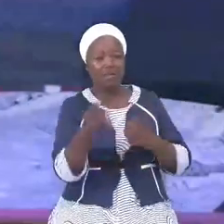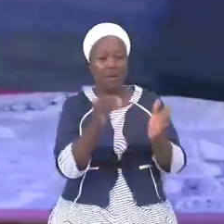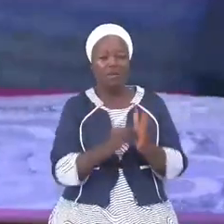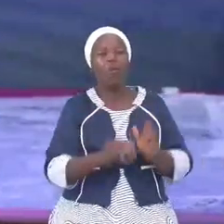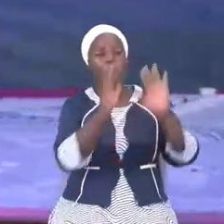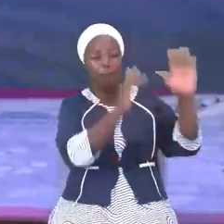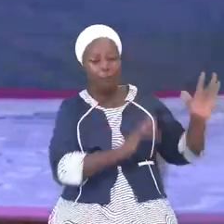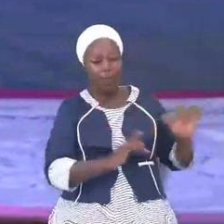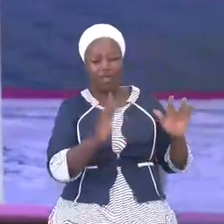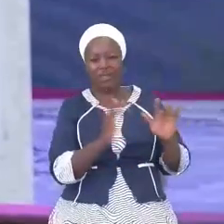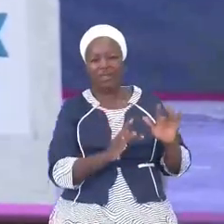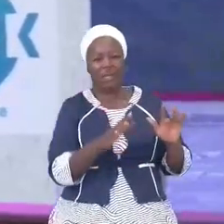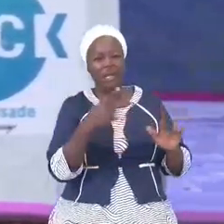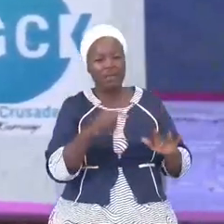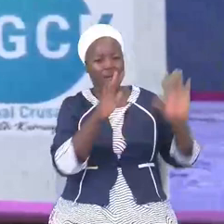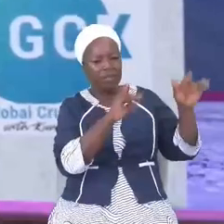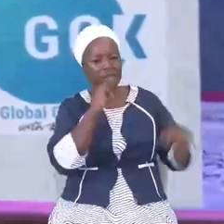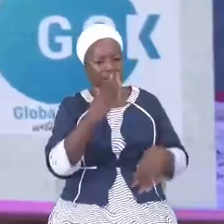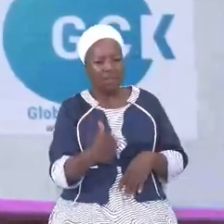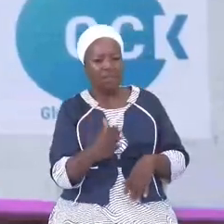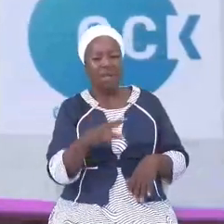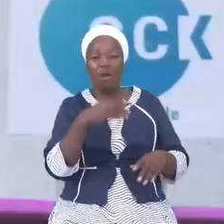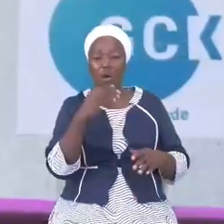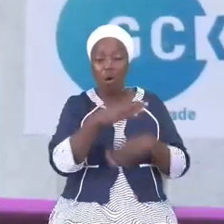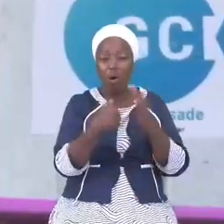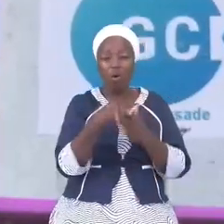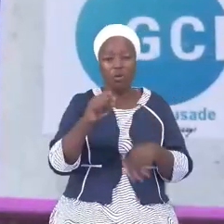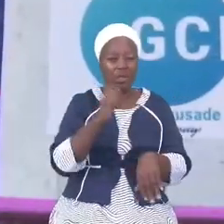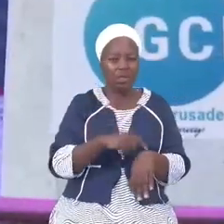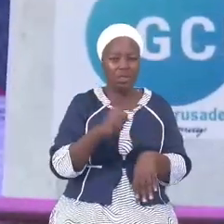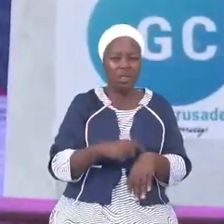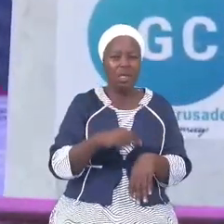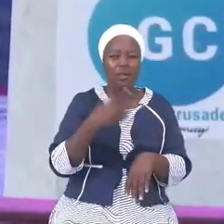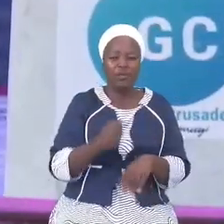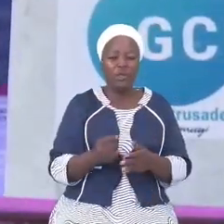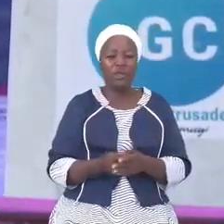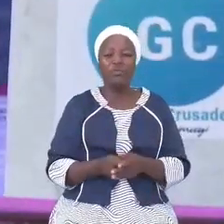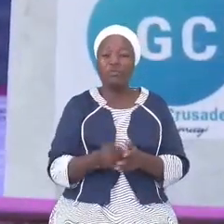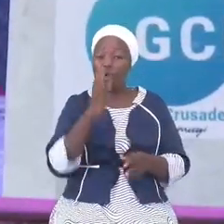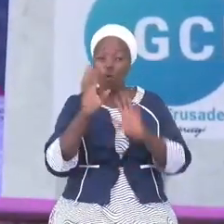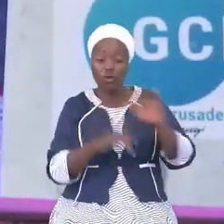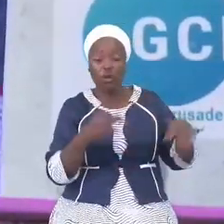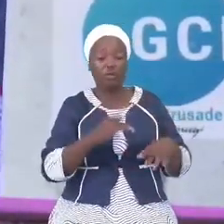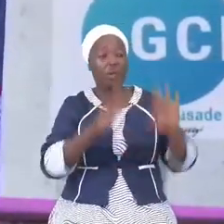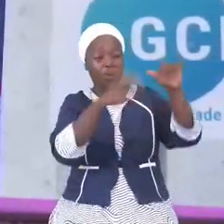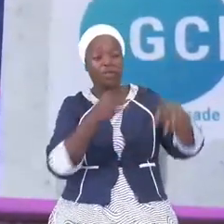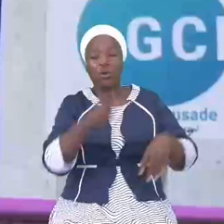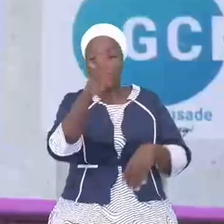La miséricorde est là tout le temps. L'océan de la miséricorde de Dieu ne peut être